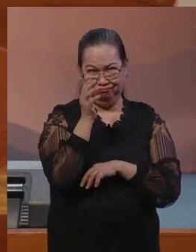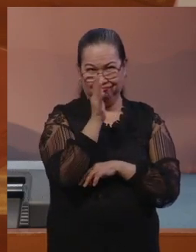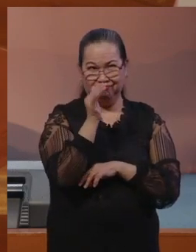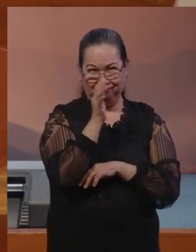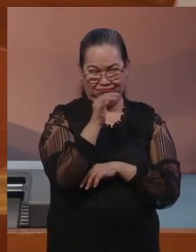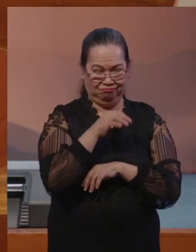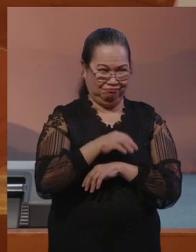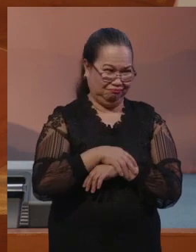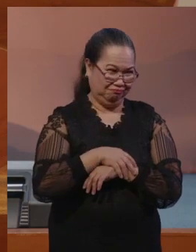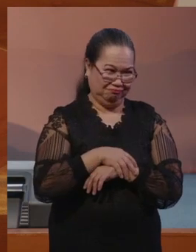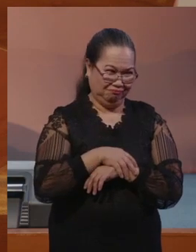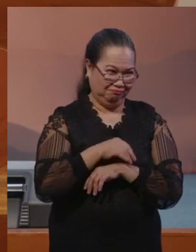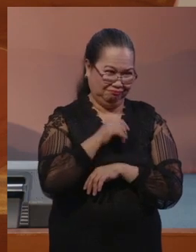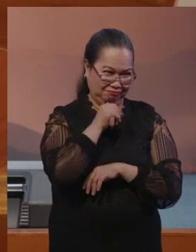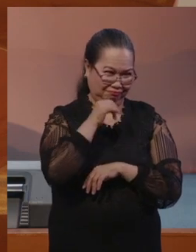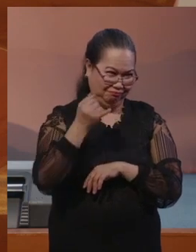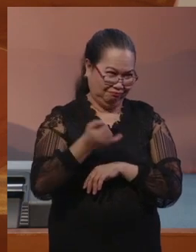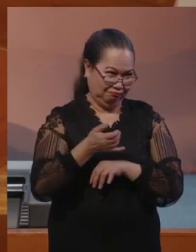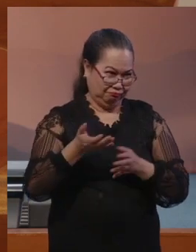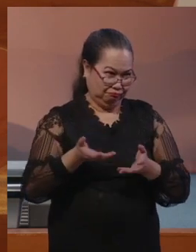Makasalanan siya eh.